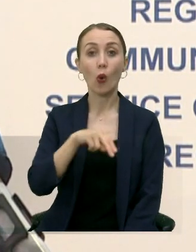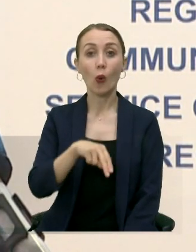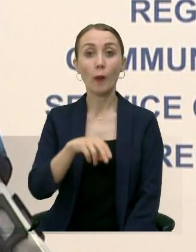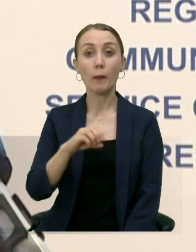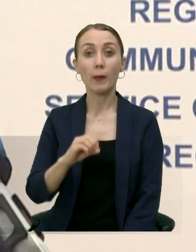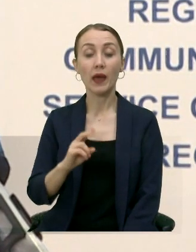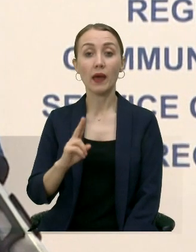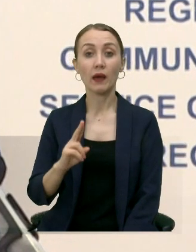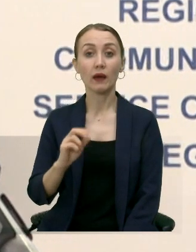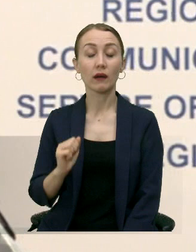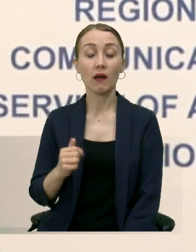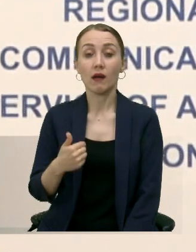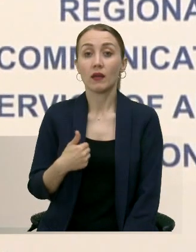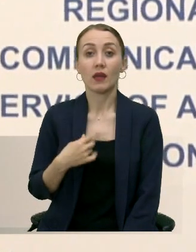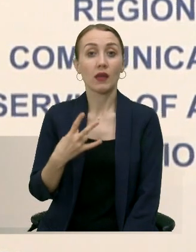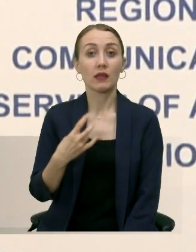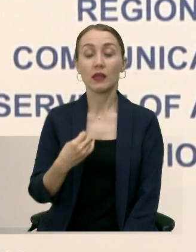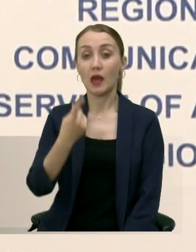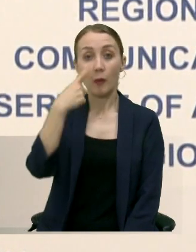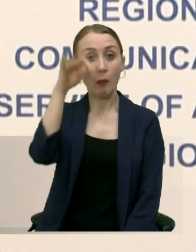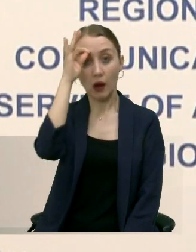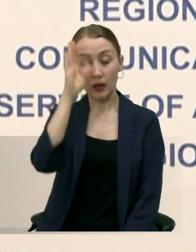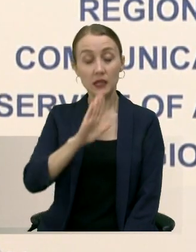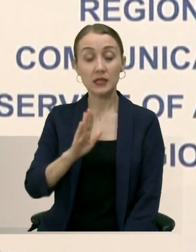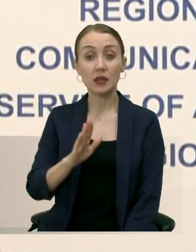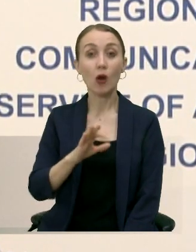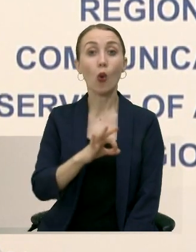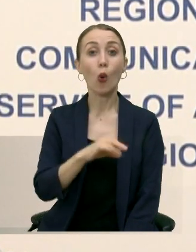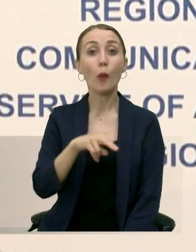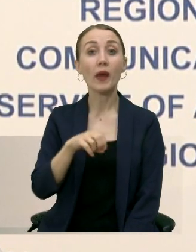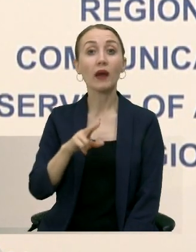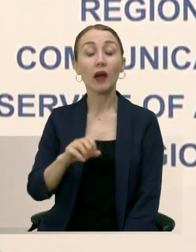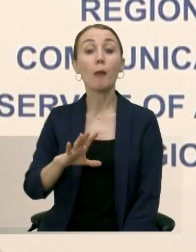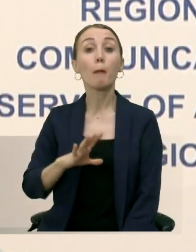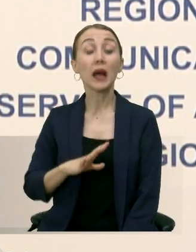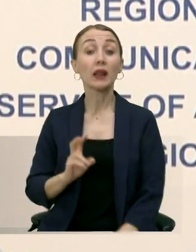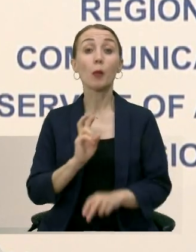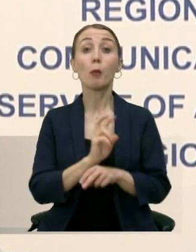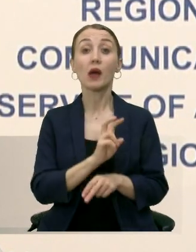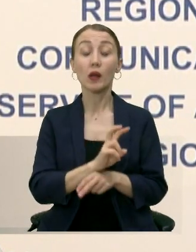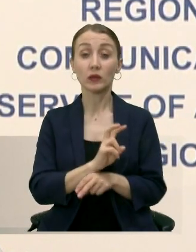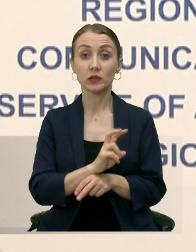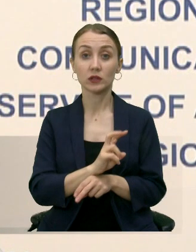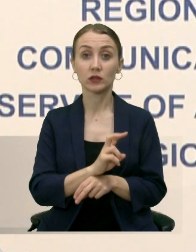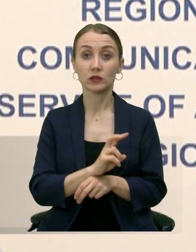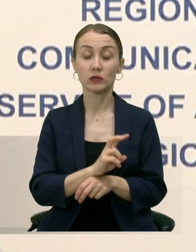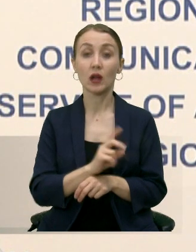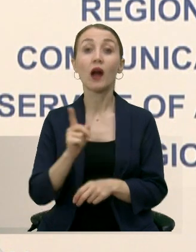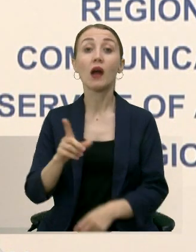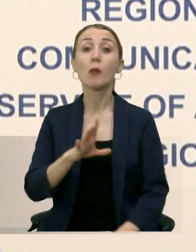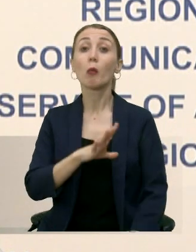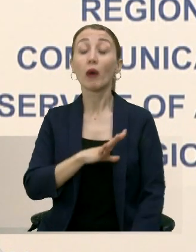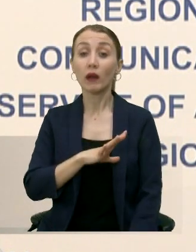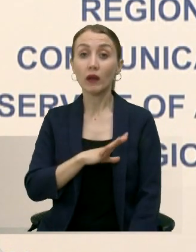я не могу, я не следственный орган, но я могу просто прокомментировать. Органы опеки посещали детей, они были, и